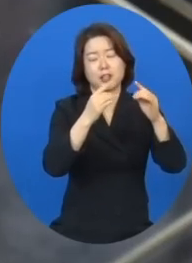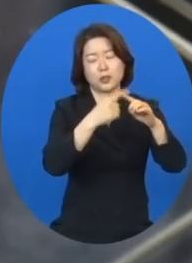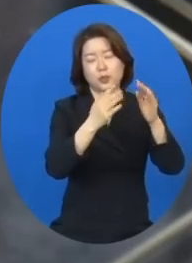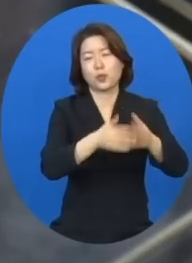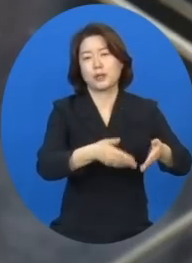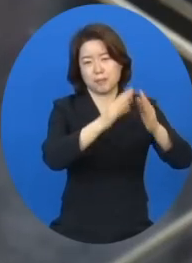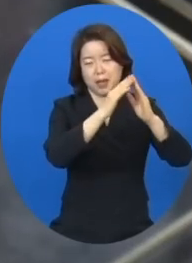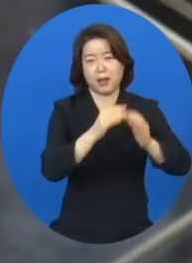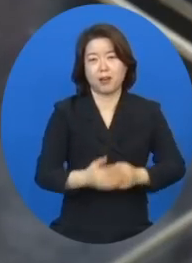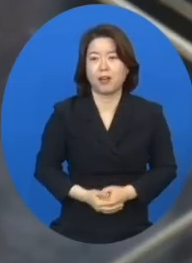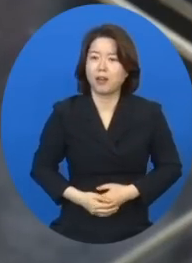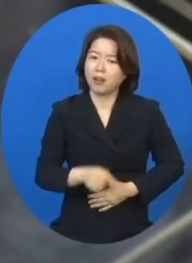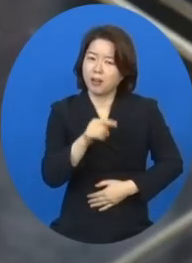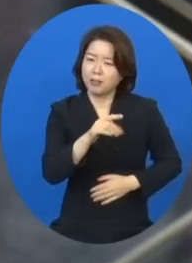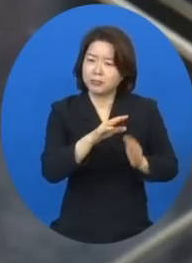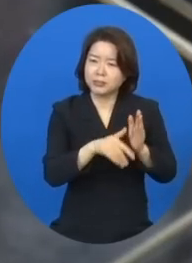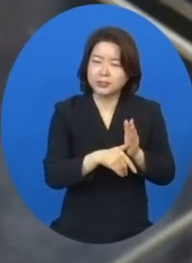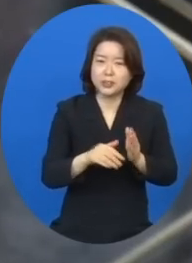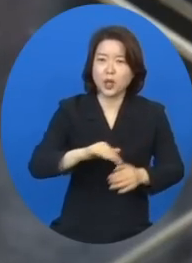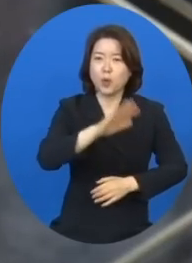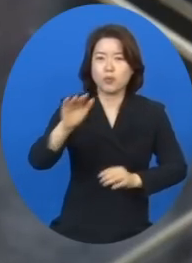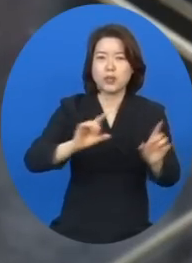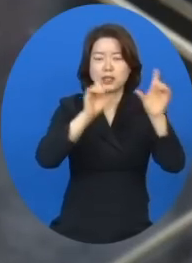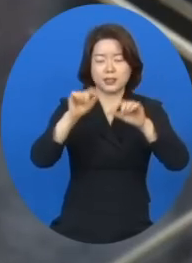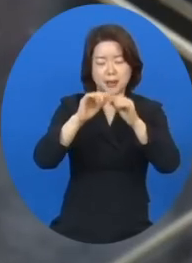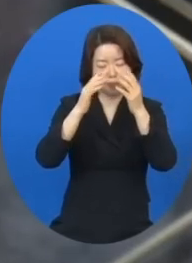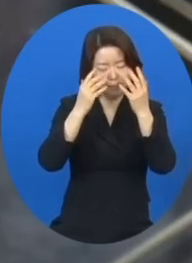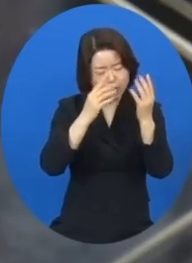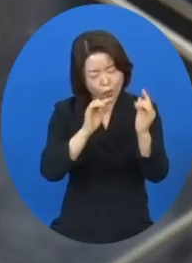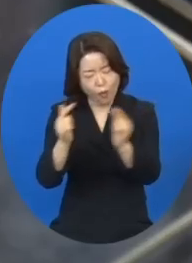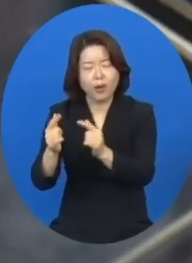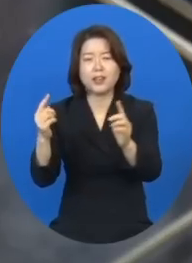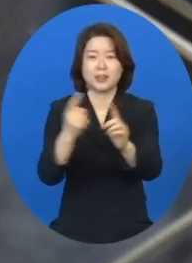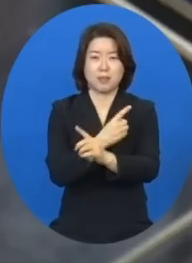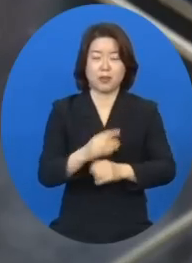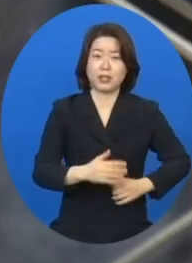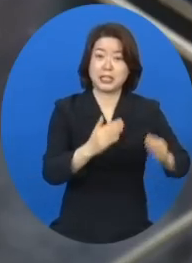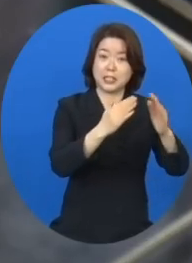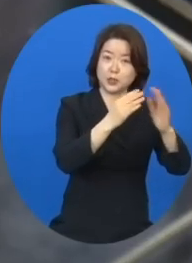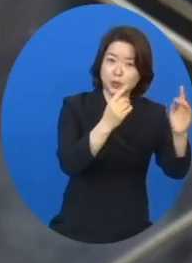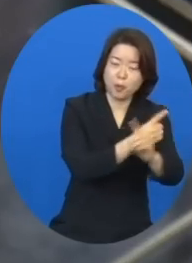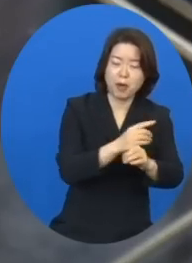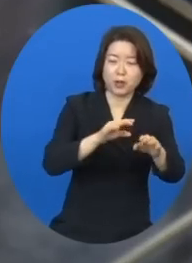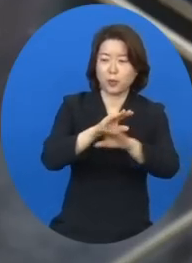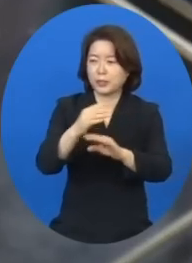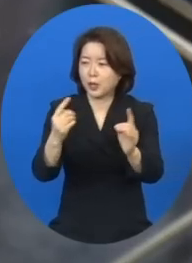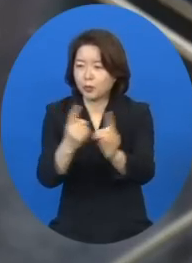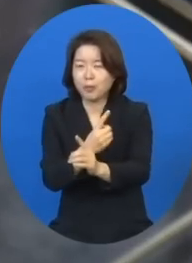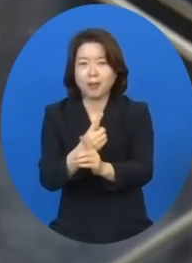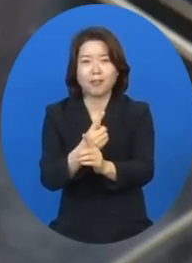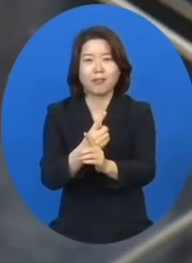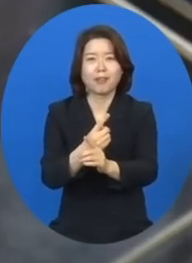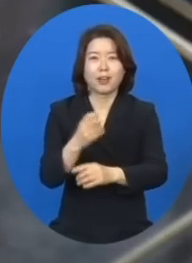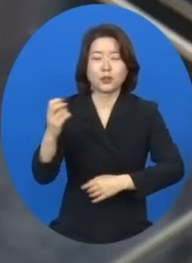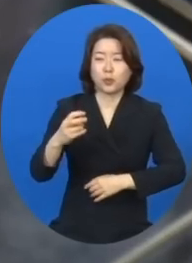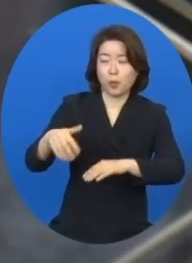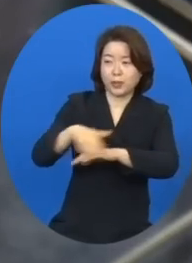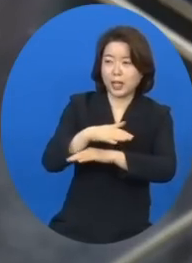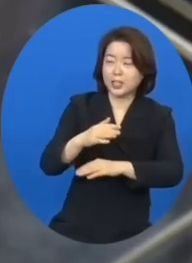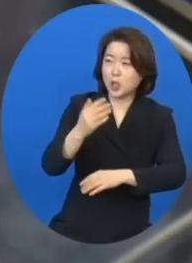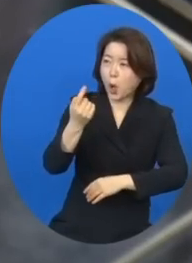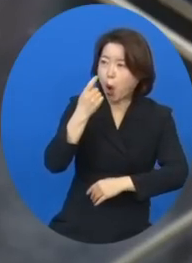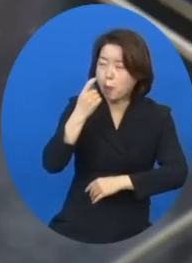아니 정말 많은 것이 바뀌었습니다. 집도 바뀌고요, 차도 바뀌고요, 다니던